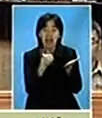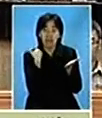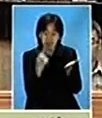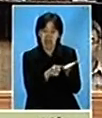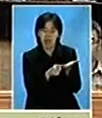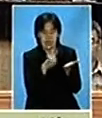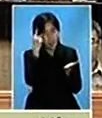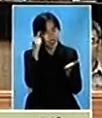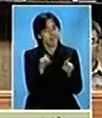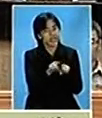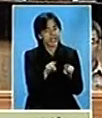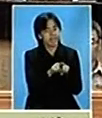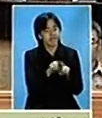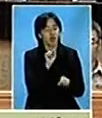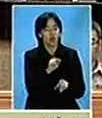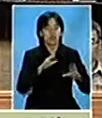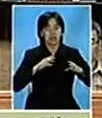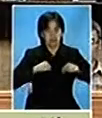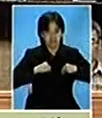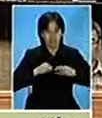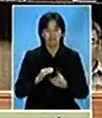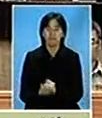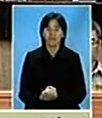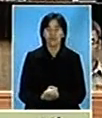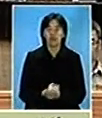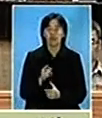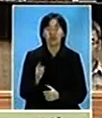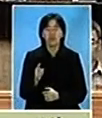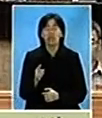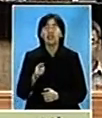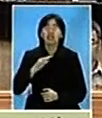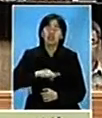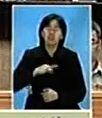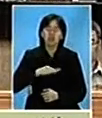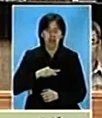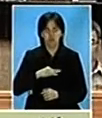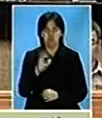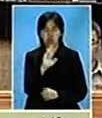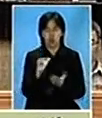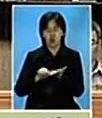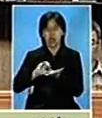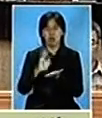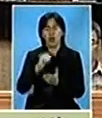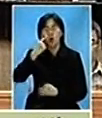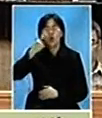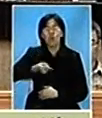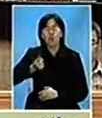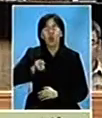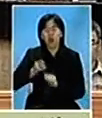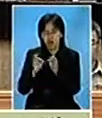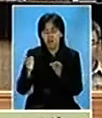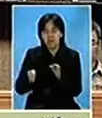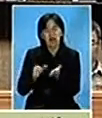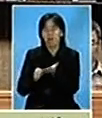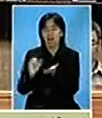ไขท่านกดปุ่มเห็นด้วยถ้าท่านเห็นว่าคงให้คงไว้ตามร่างเดิมตามที่ท่านสมาชิกส่ว